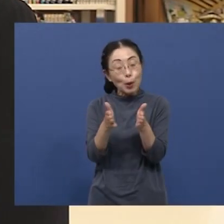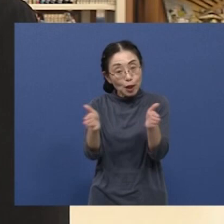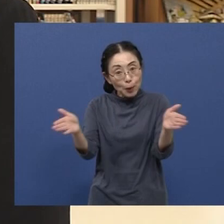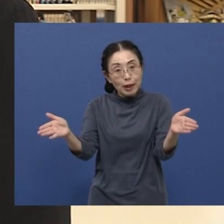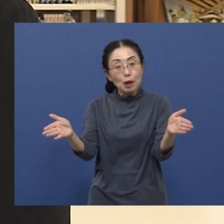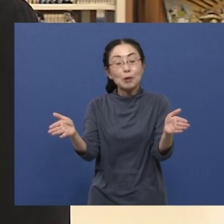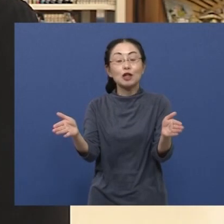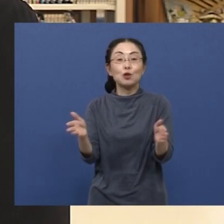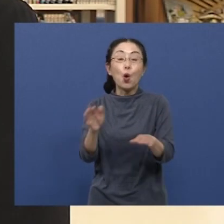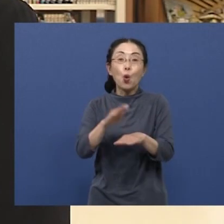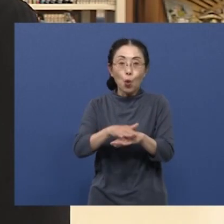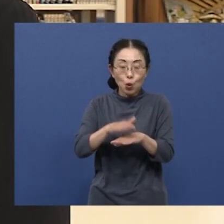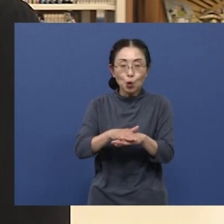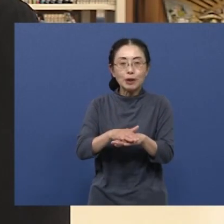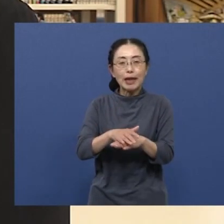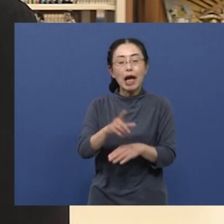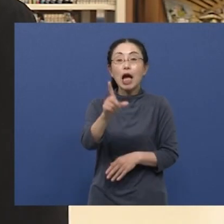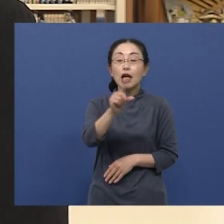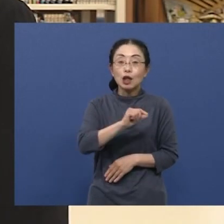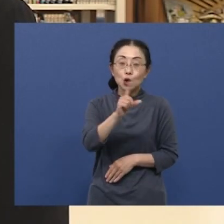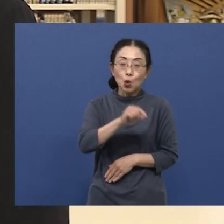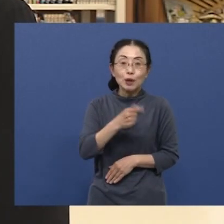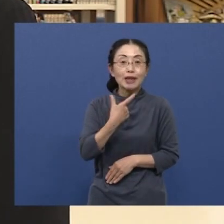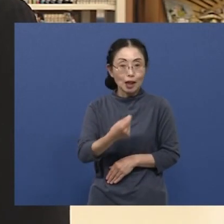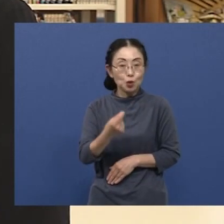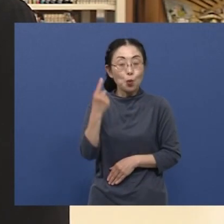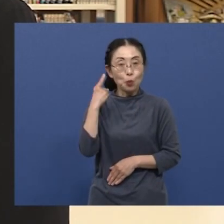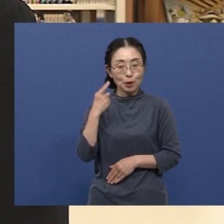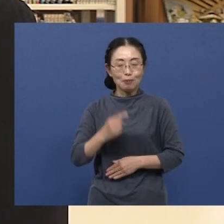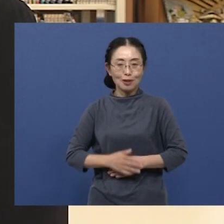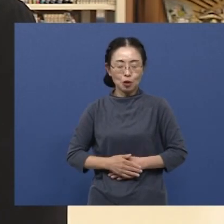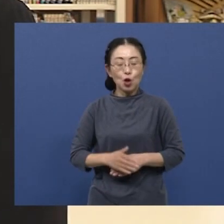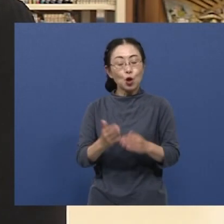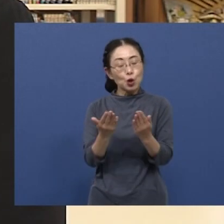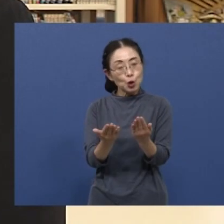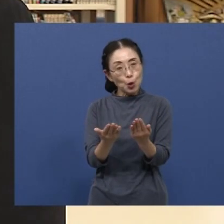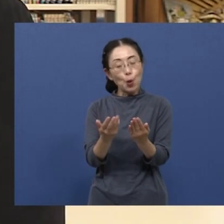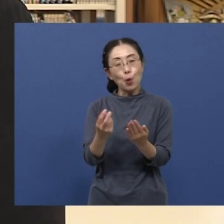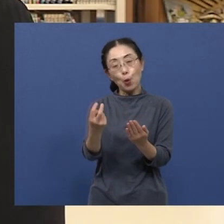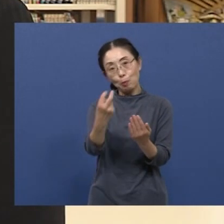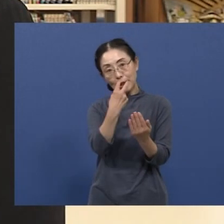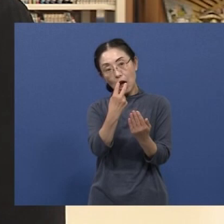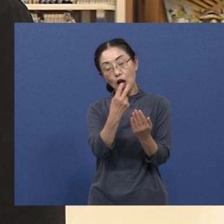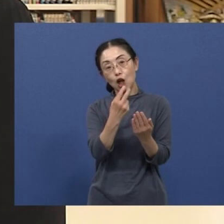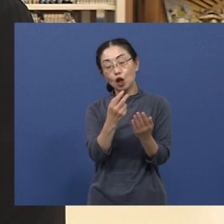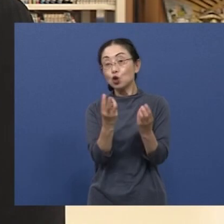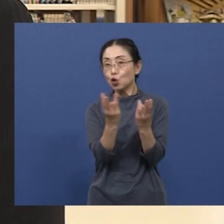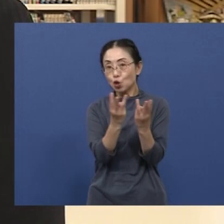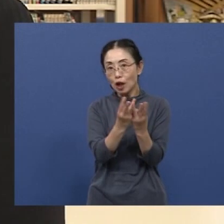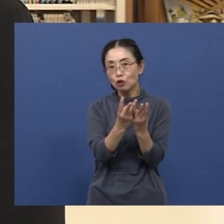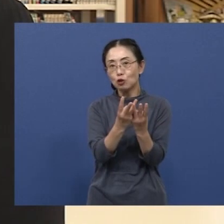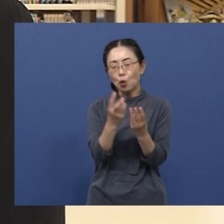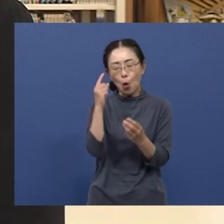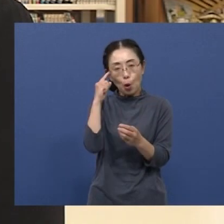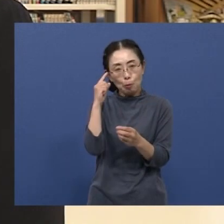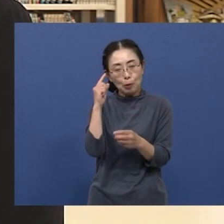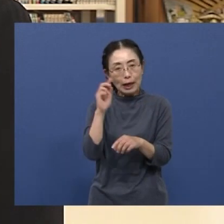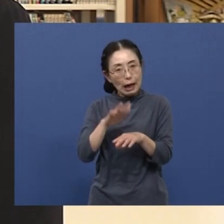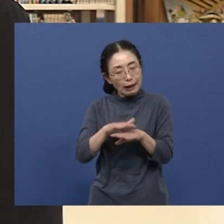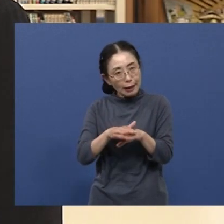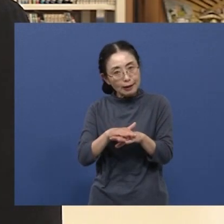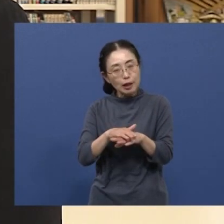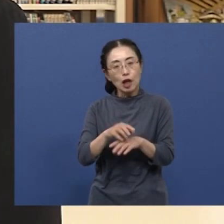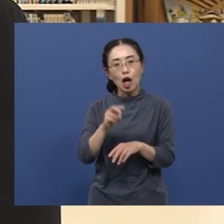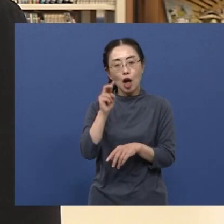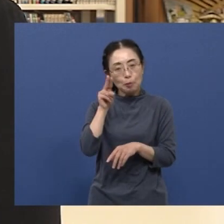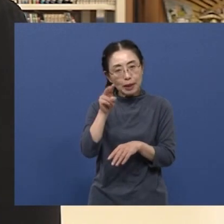ールとして広く活用していきたいと思っています。今日見ていただいた授業は 数学の見方考え方で授業を進